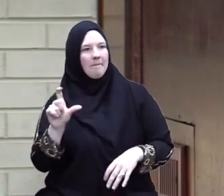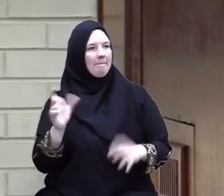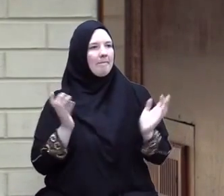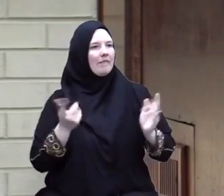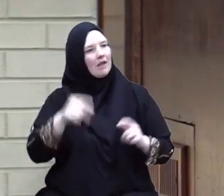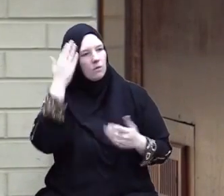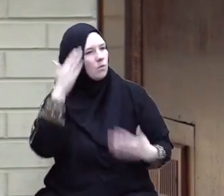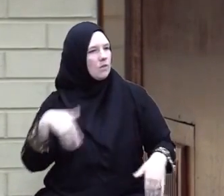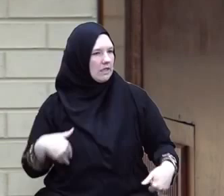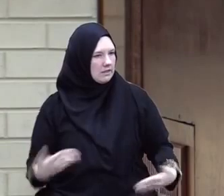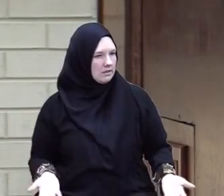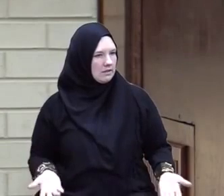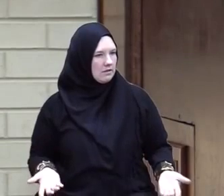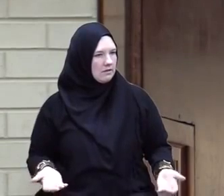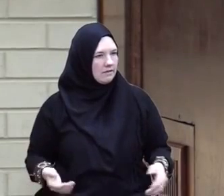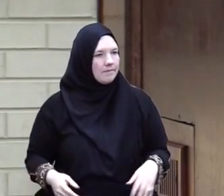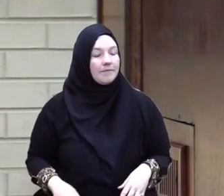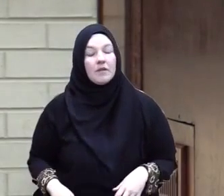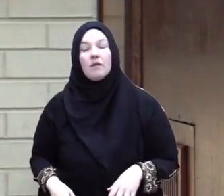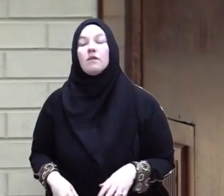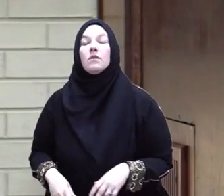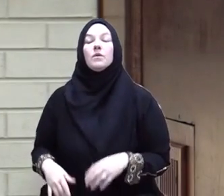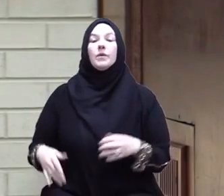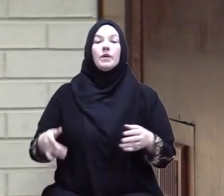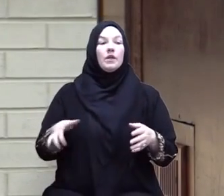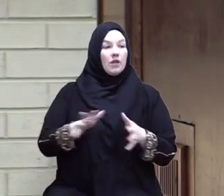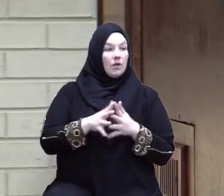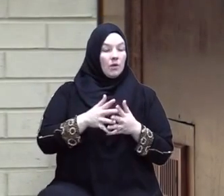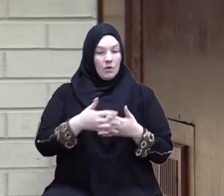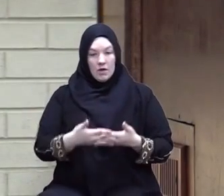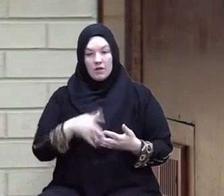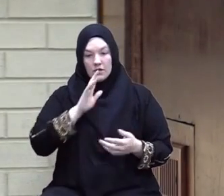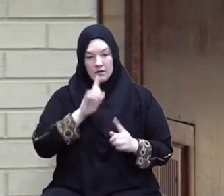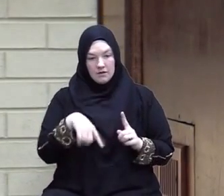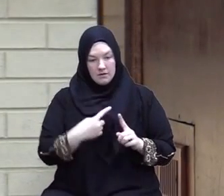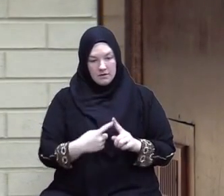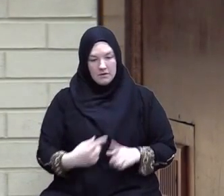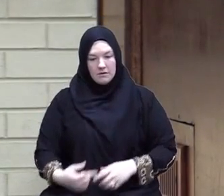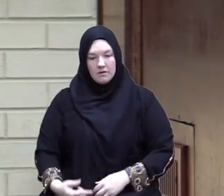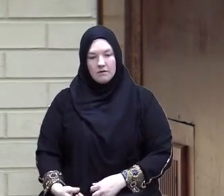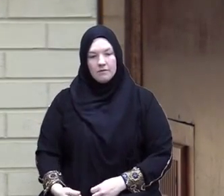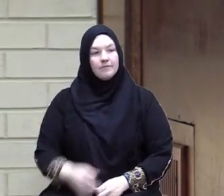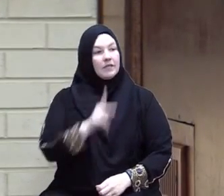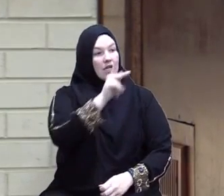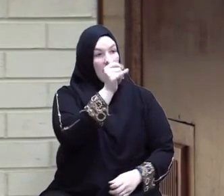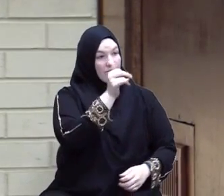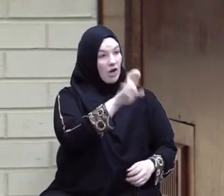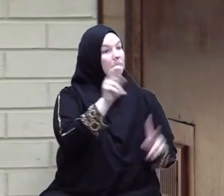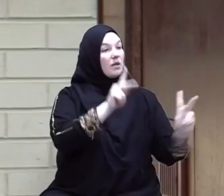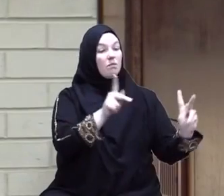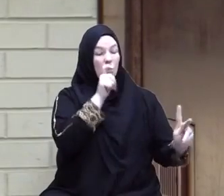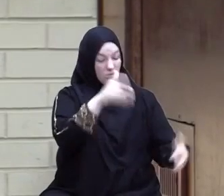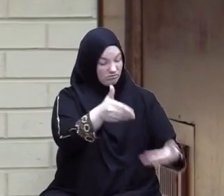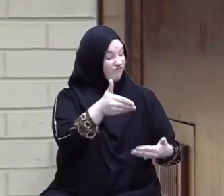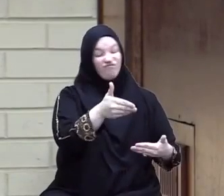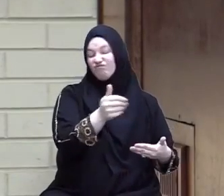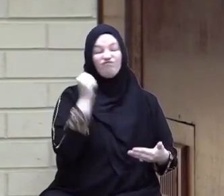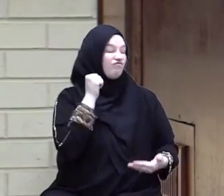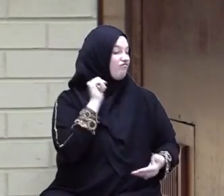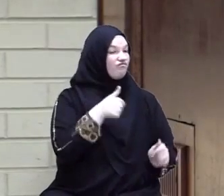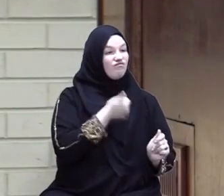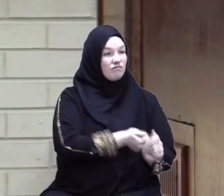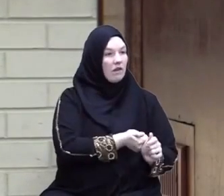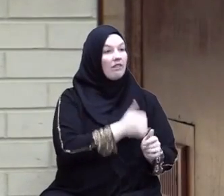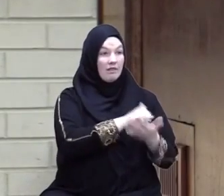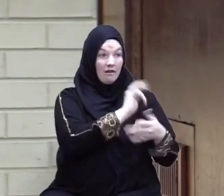to be a Muslim. So here it says, إِنَّ الَّذِينَ كَفَرُوا, those who have disbelieved, it is